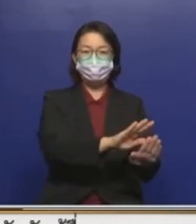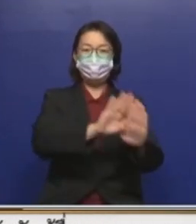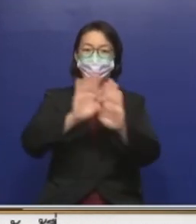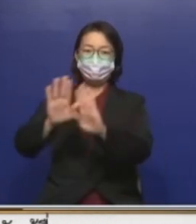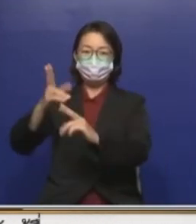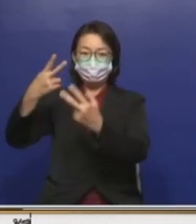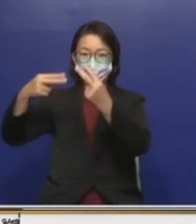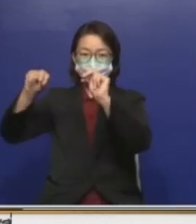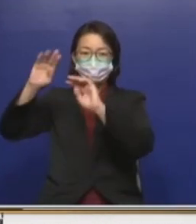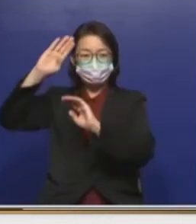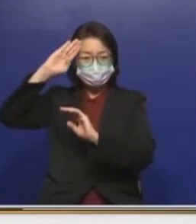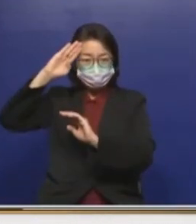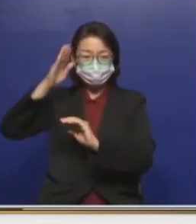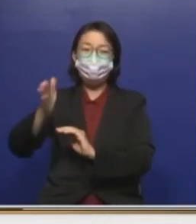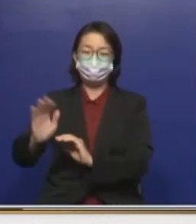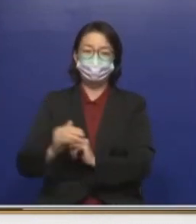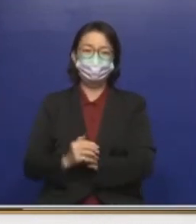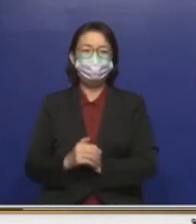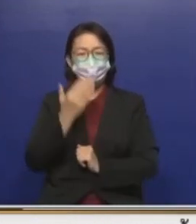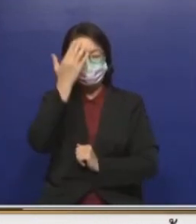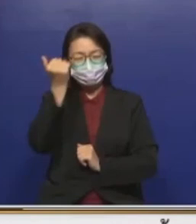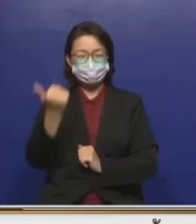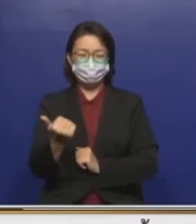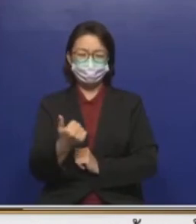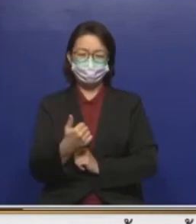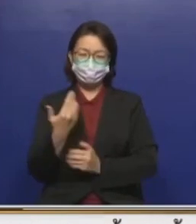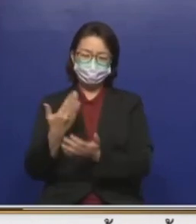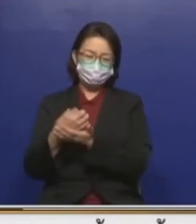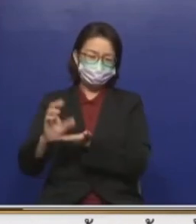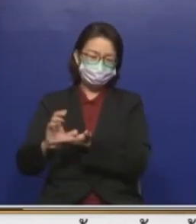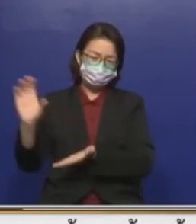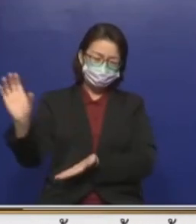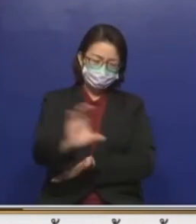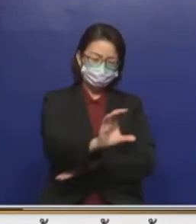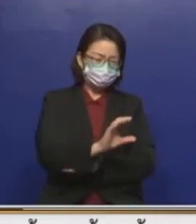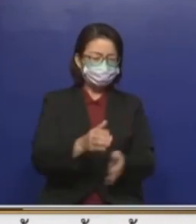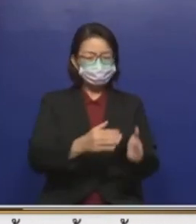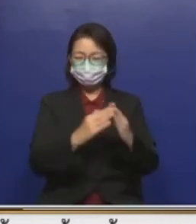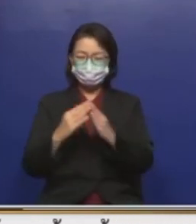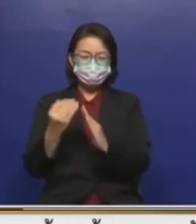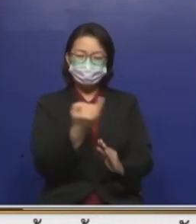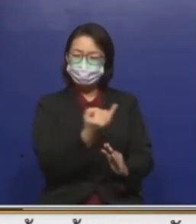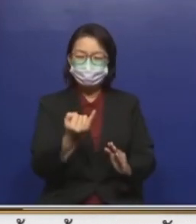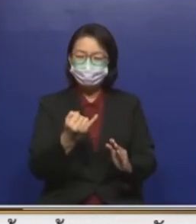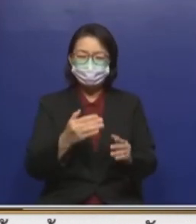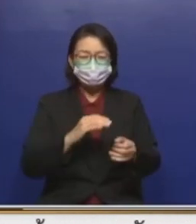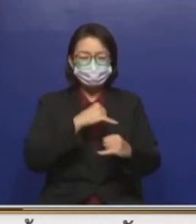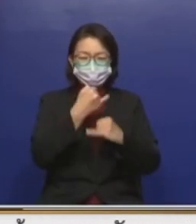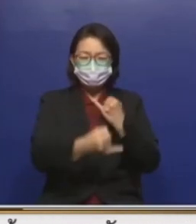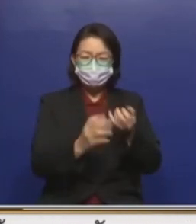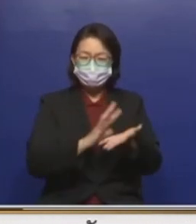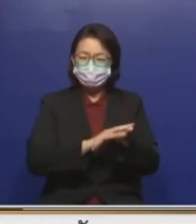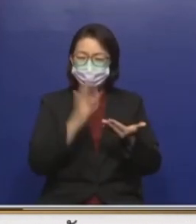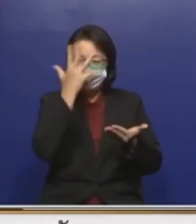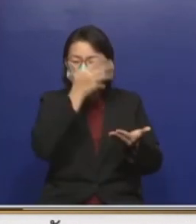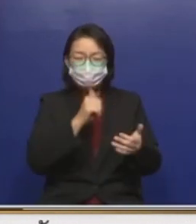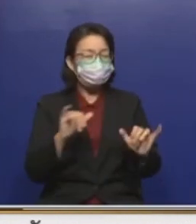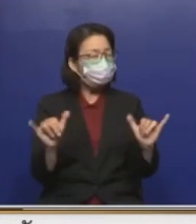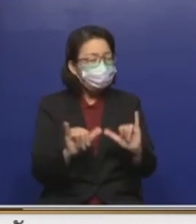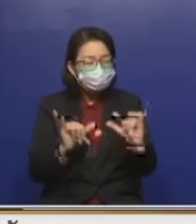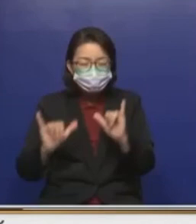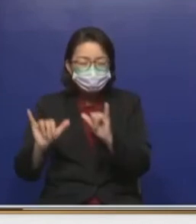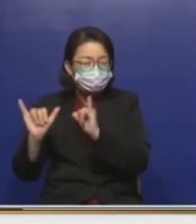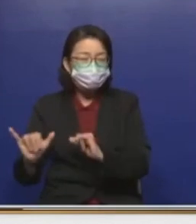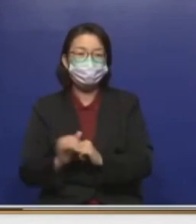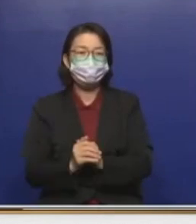านไม่เคยสงสัยเลยเหรอคะว่างบประมาณใช้ไปทุกปีแต่ทำไมบ้านมันถึงยังไม่เสร็จดิฉันขอเรียนผ่านไปยังท่านนายกว่า